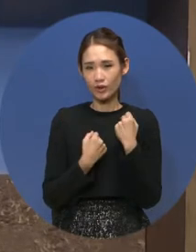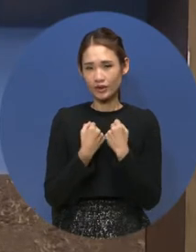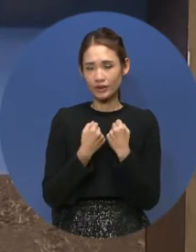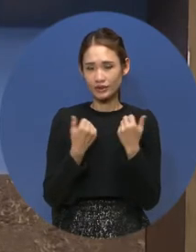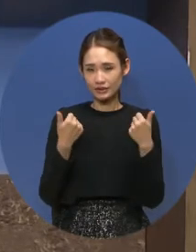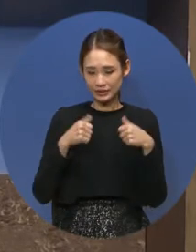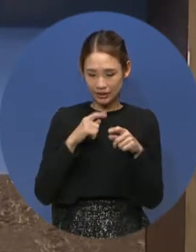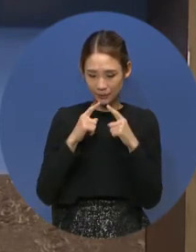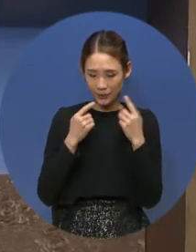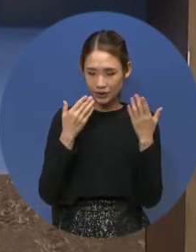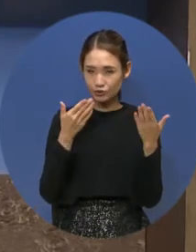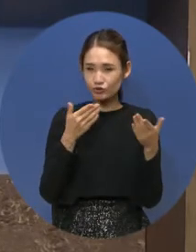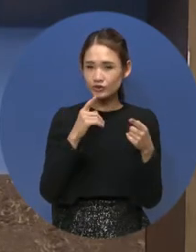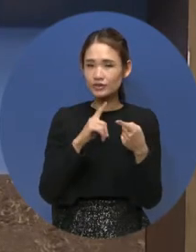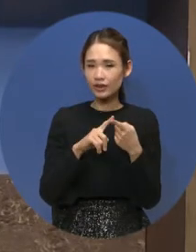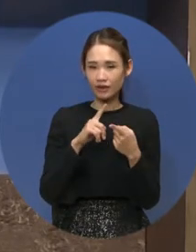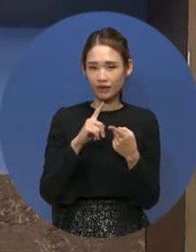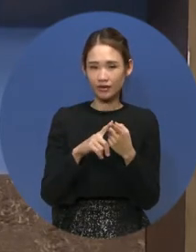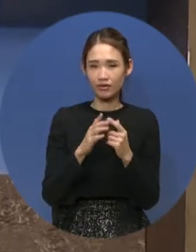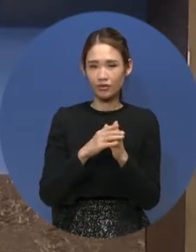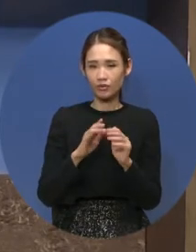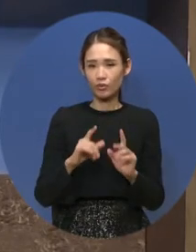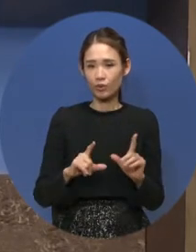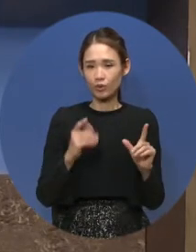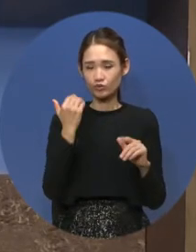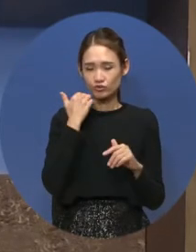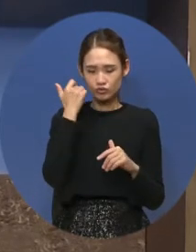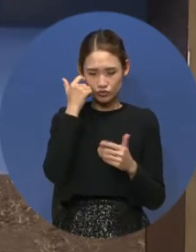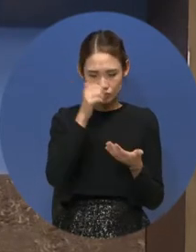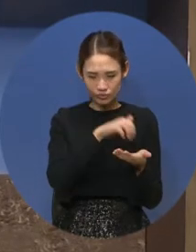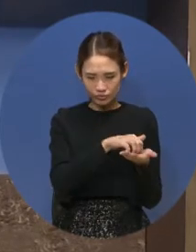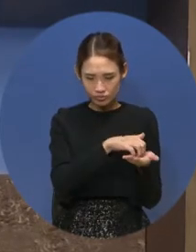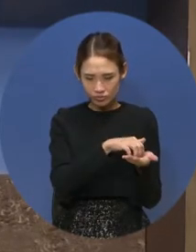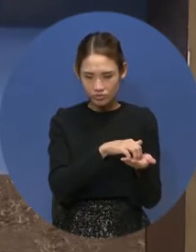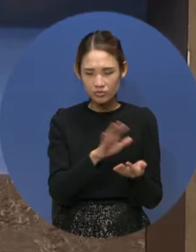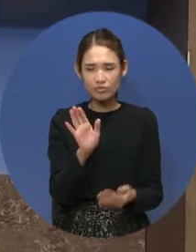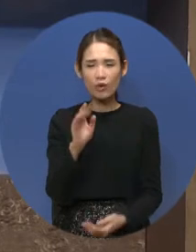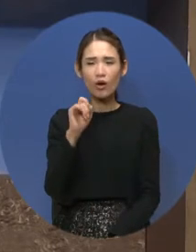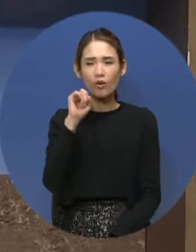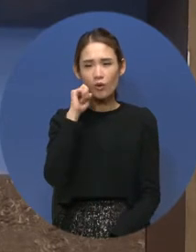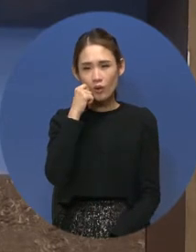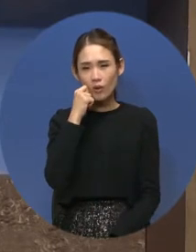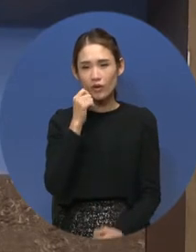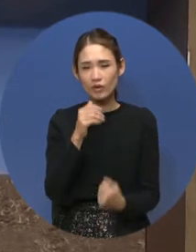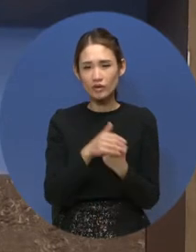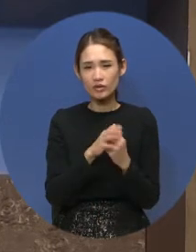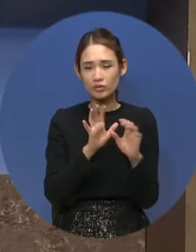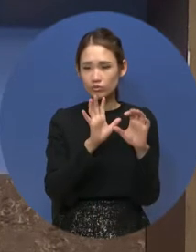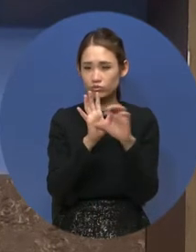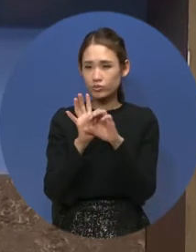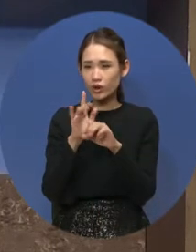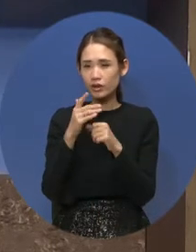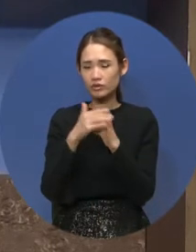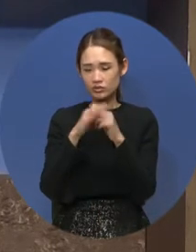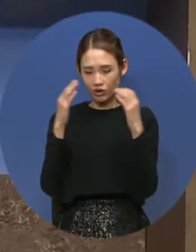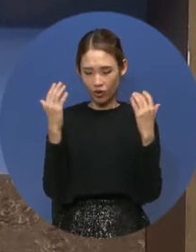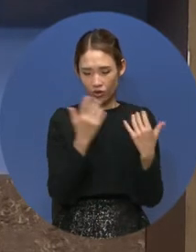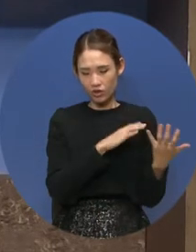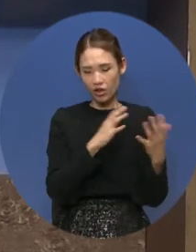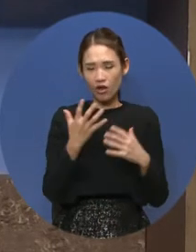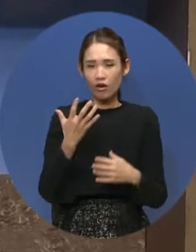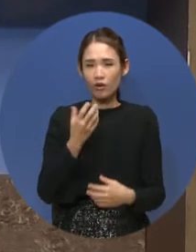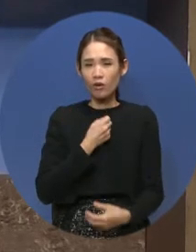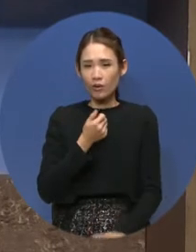인사 말씀에서 말씀해 주신 것처럼 올해 이제 누구도 예측하지 못했던 코로나19로 전 세계가 큰 타격을